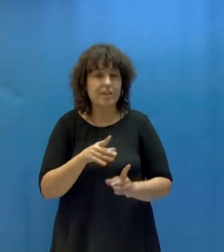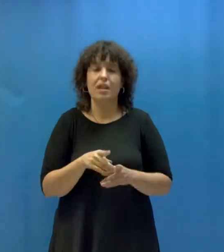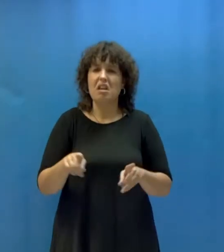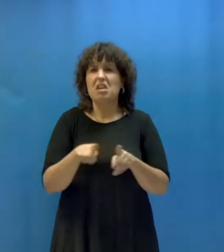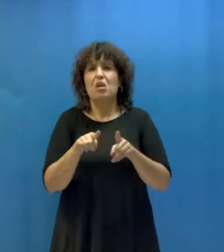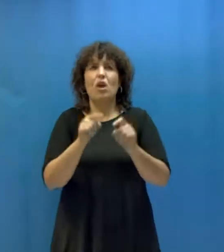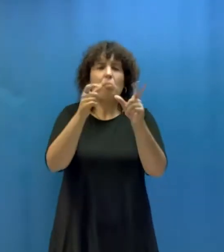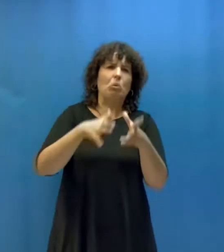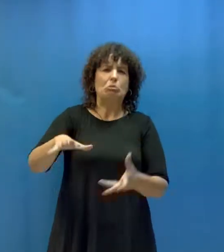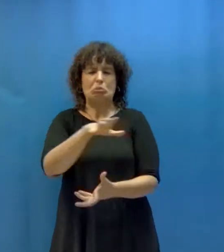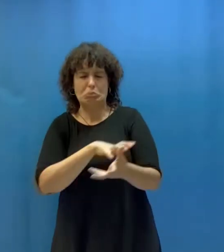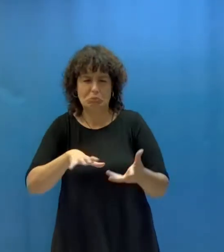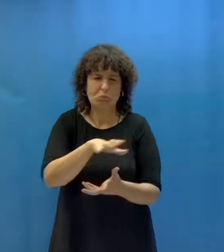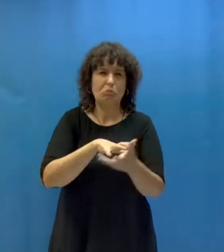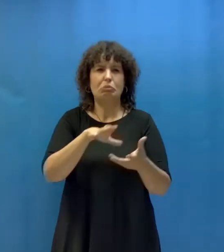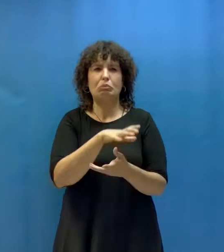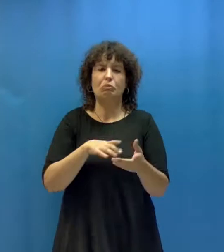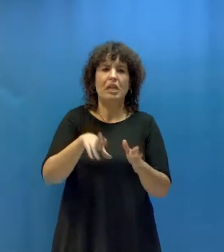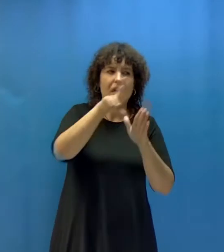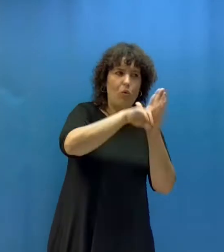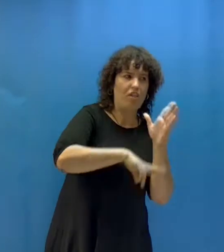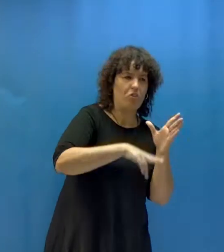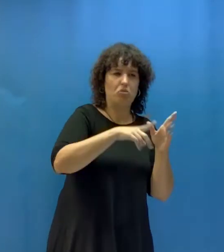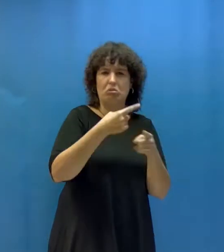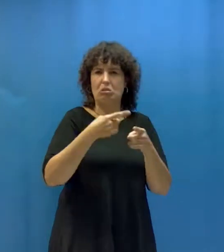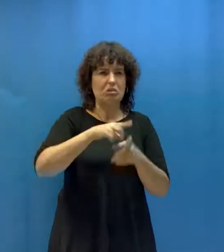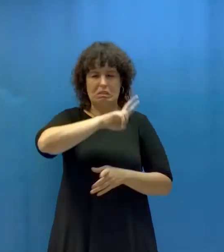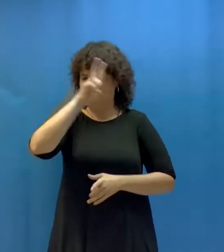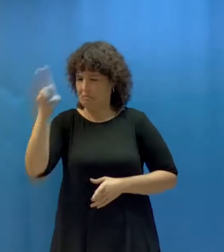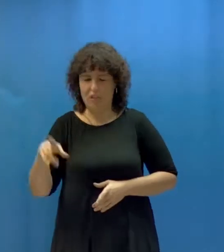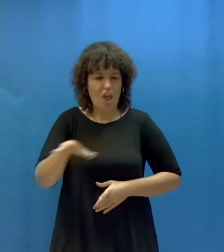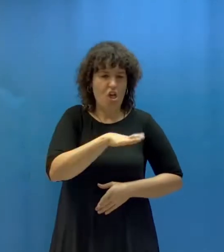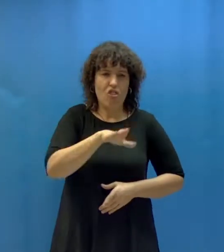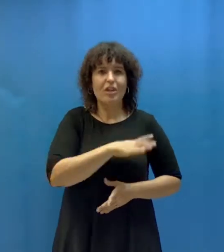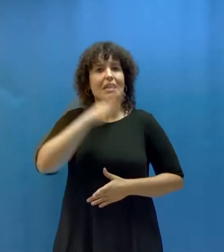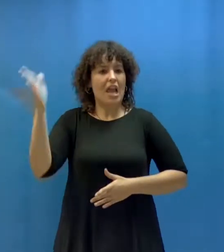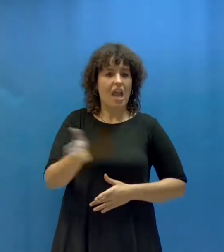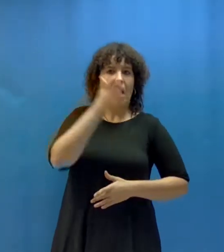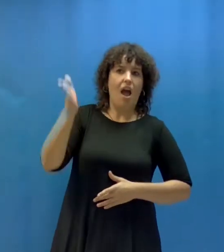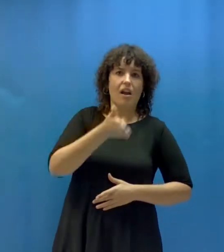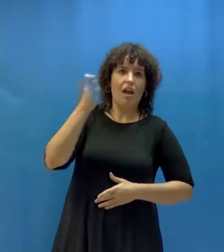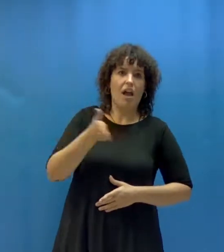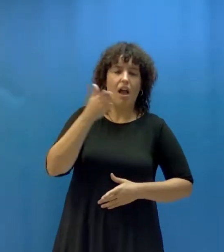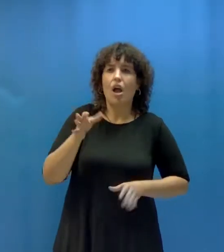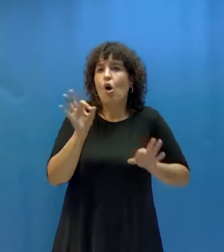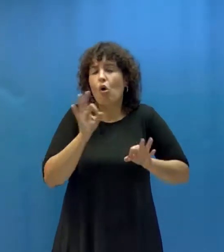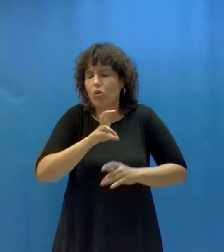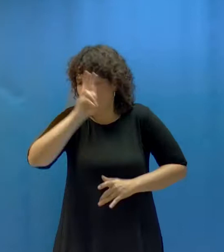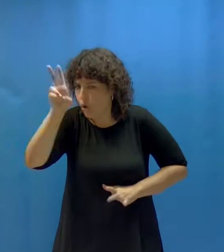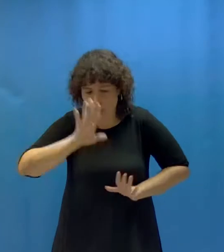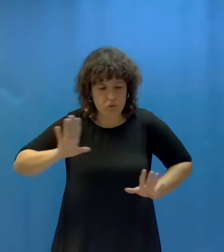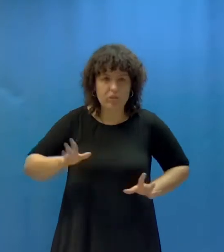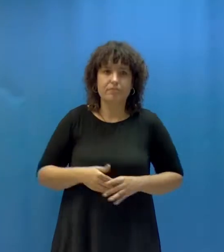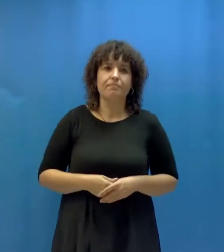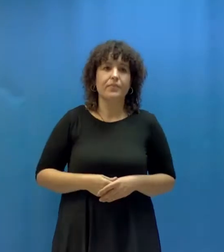regulava guals, a la vegada que regulava taules i cadires, llocs de càrrega i descàrrega, entre altres situacions.